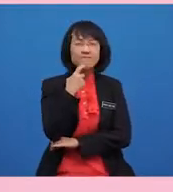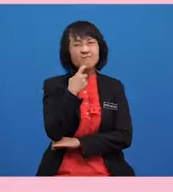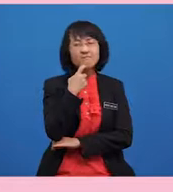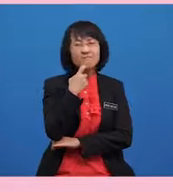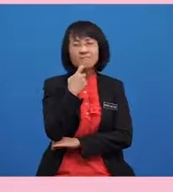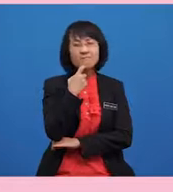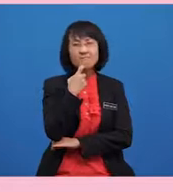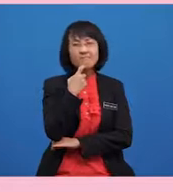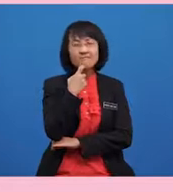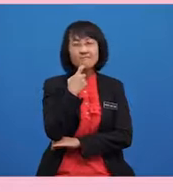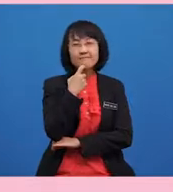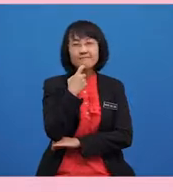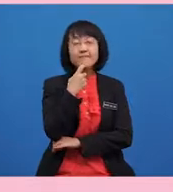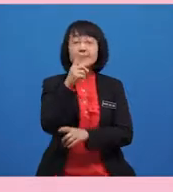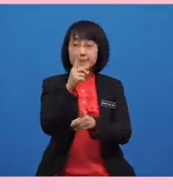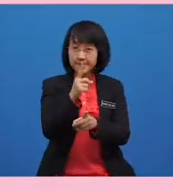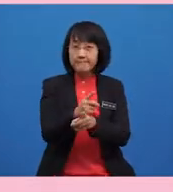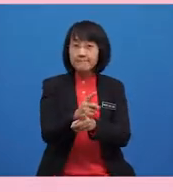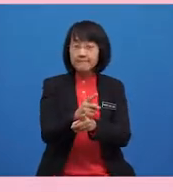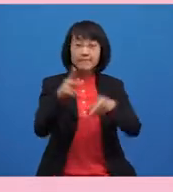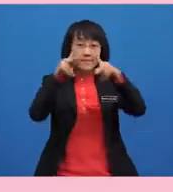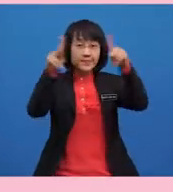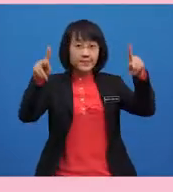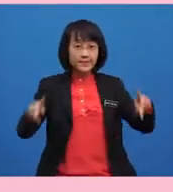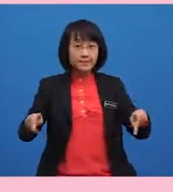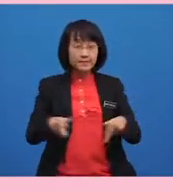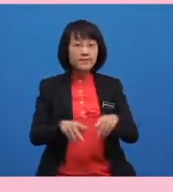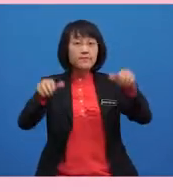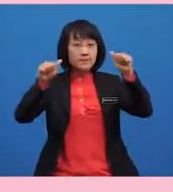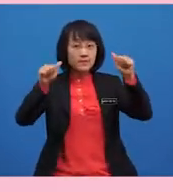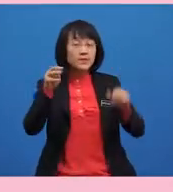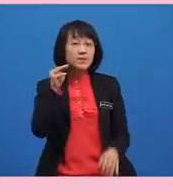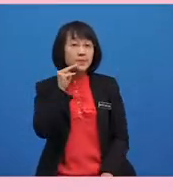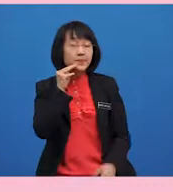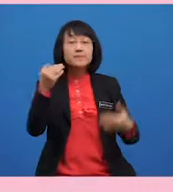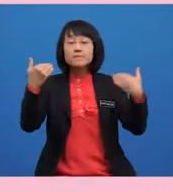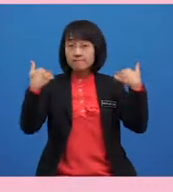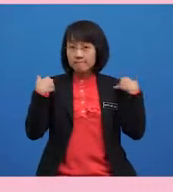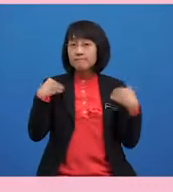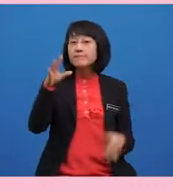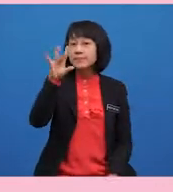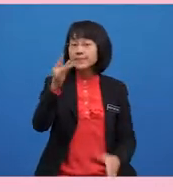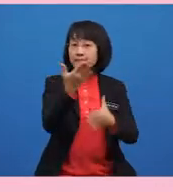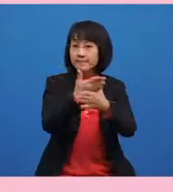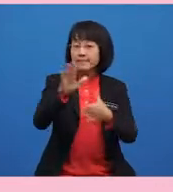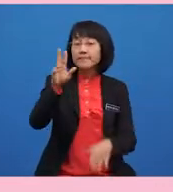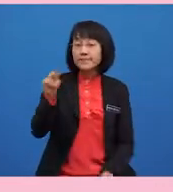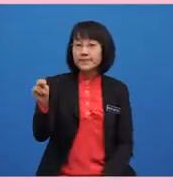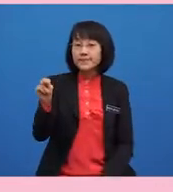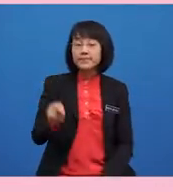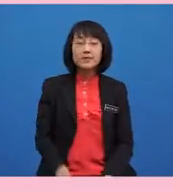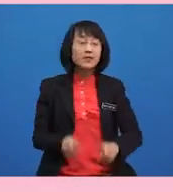Kurang tepatlah. Betul, poster yang dipegang oleh Meme mempunyai 8